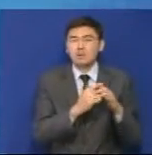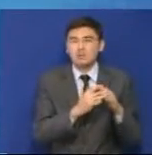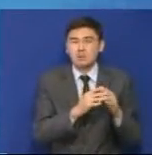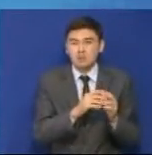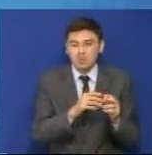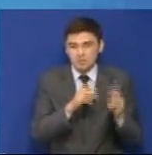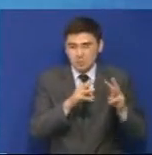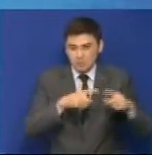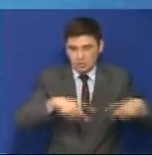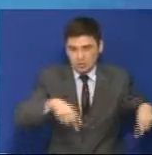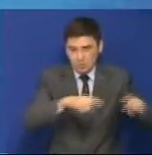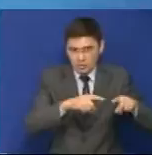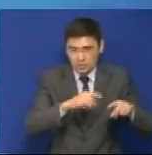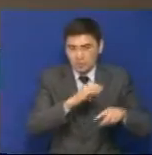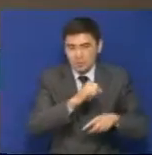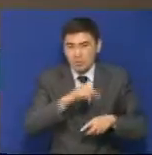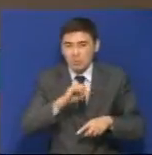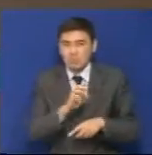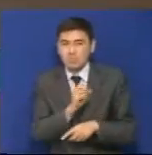Сапархан Омаров айтты. Оның сөзінше